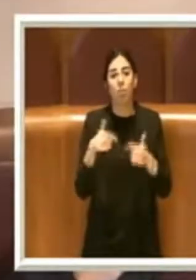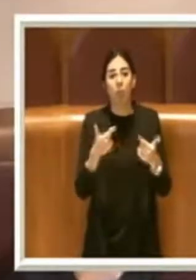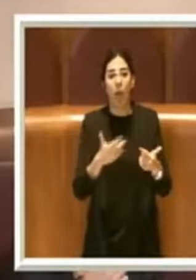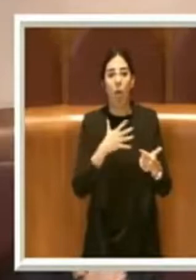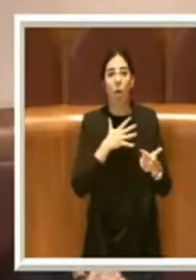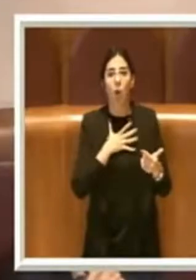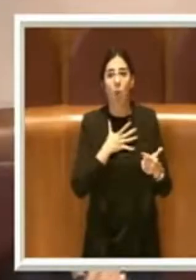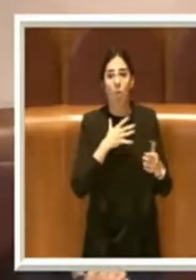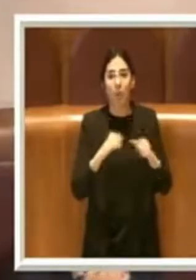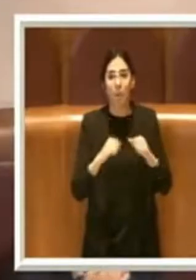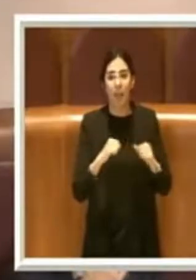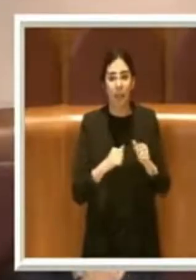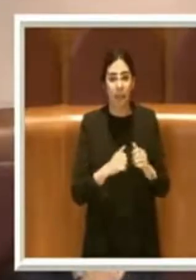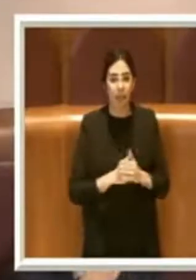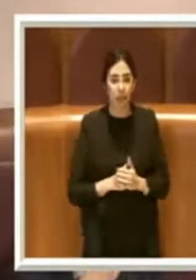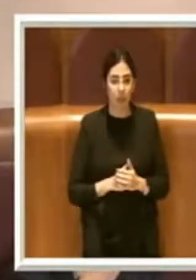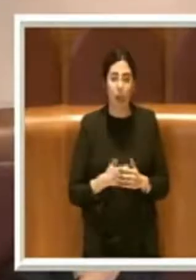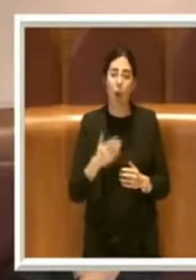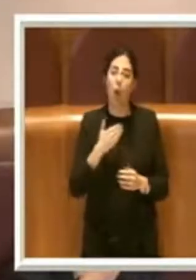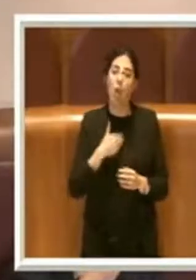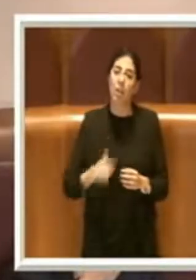all'amministrazione. Consigliere Corsetti,